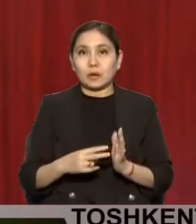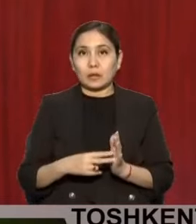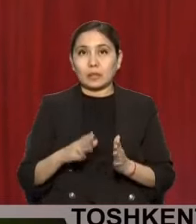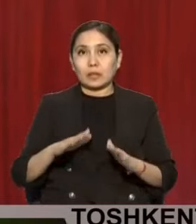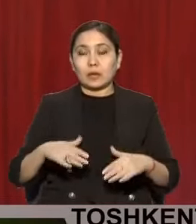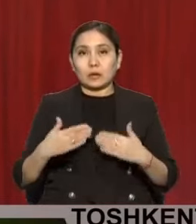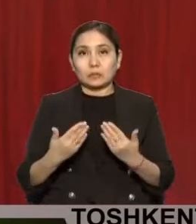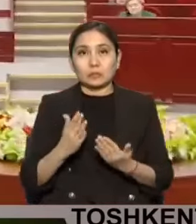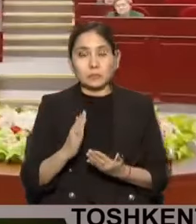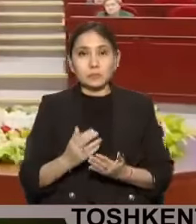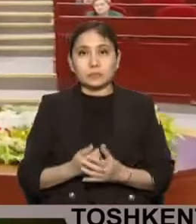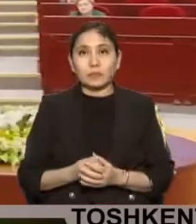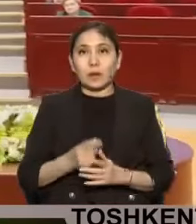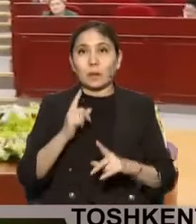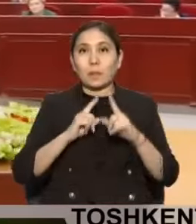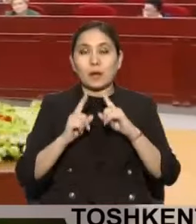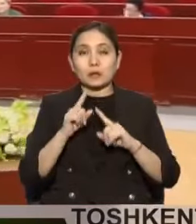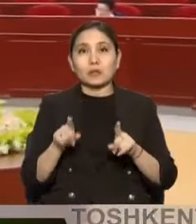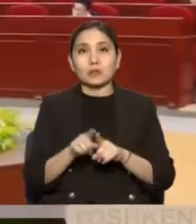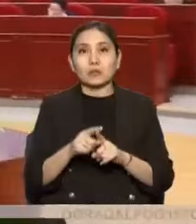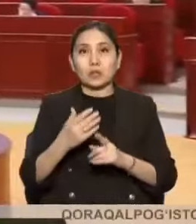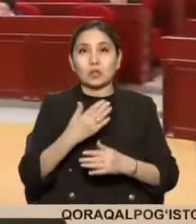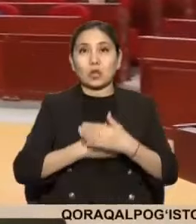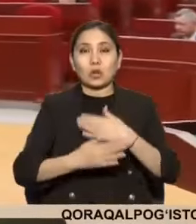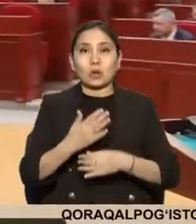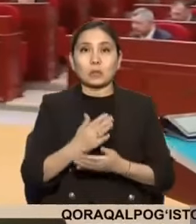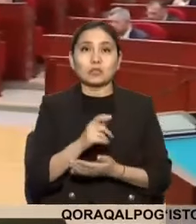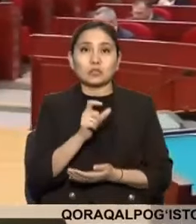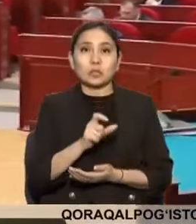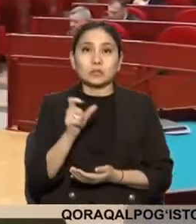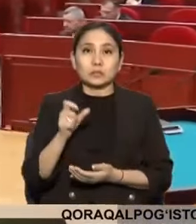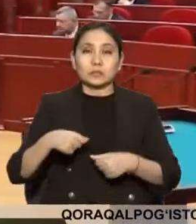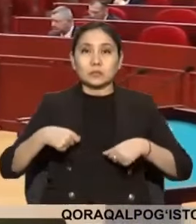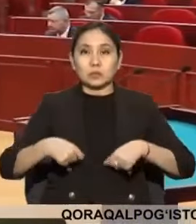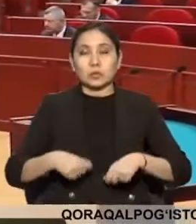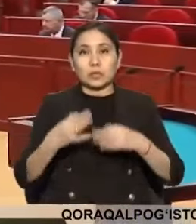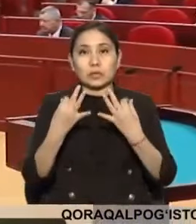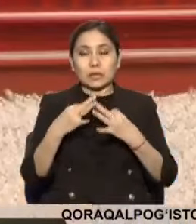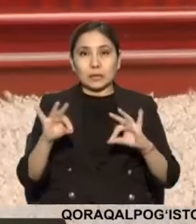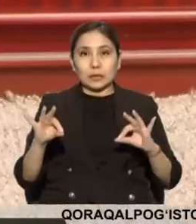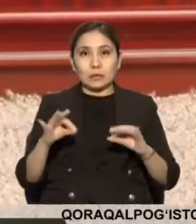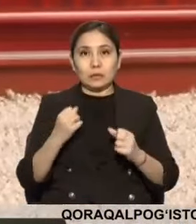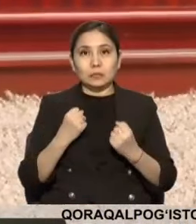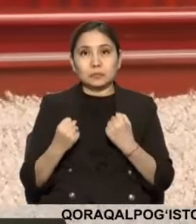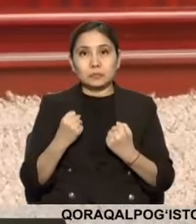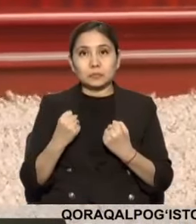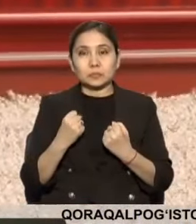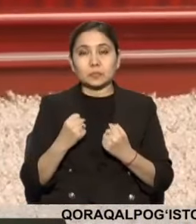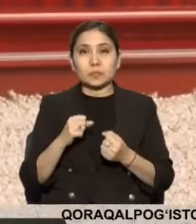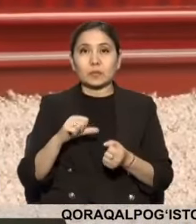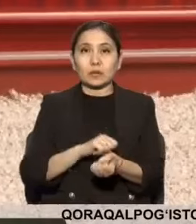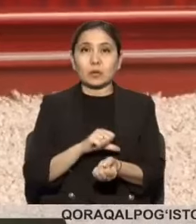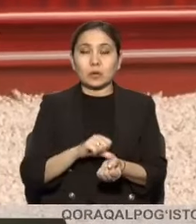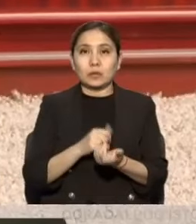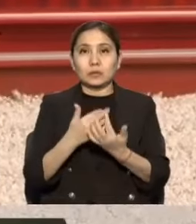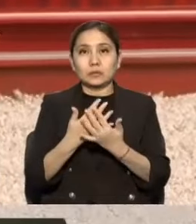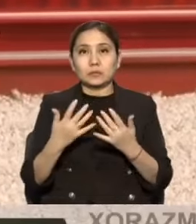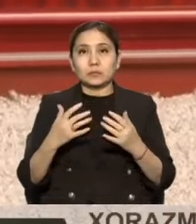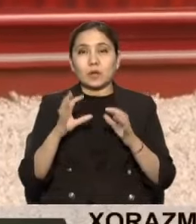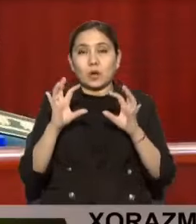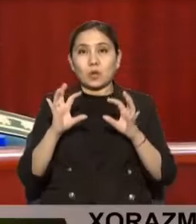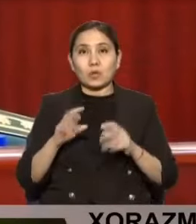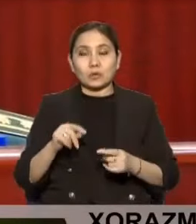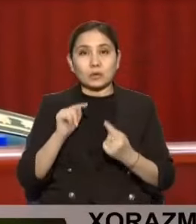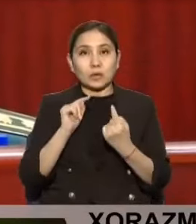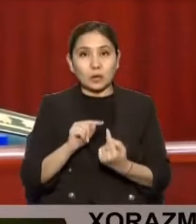taklif etilmoqda. Majlisda shuningdek nogironligi bo'lgan shaxslarning huquq va erkinliklarini mustahkamlash, giyohvandlik vositalarining qonunga